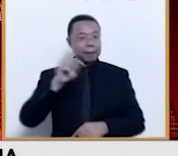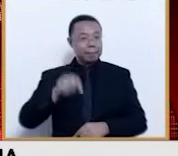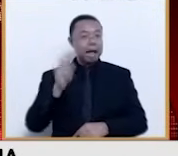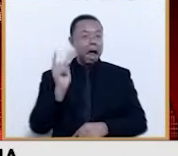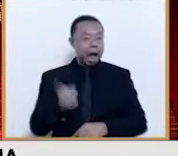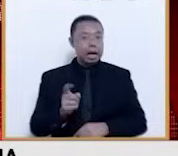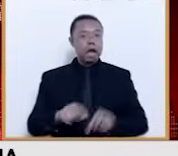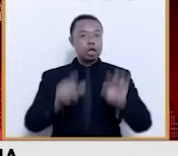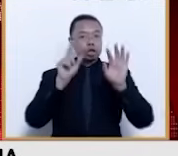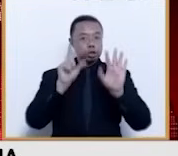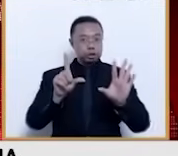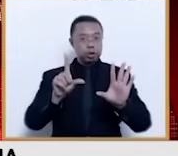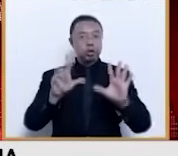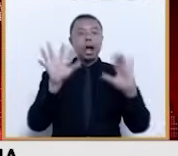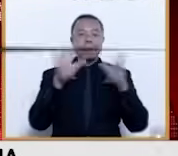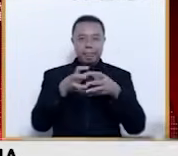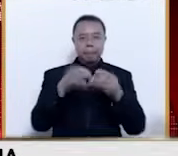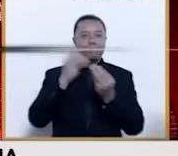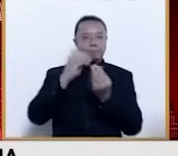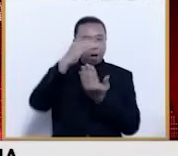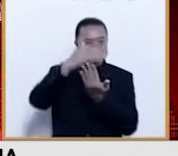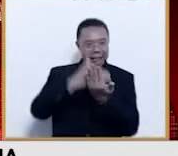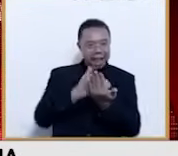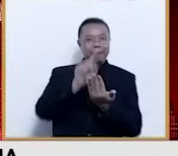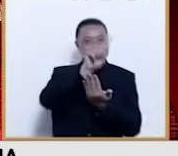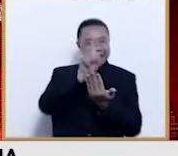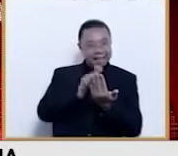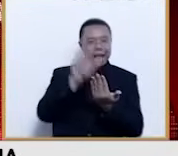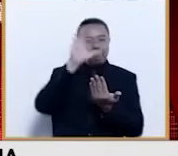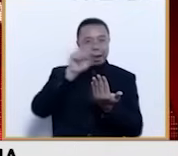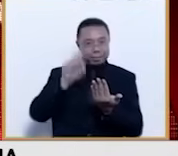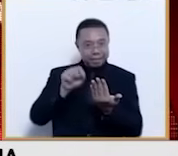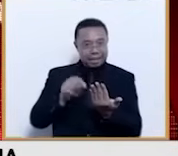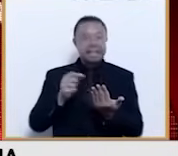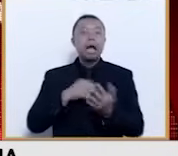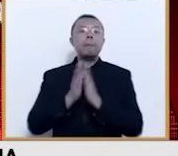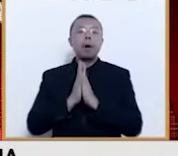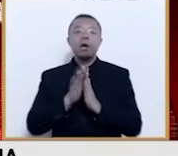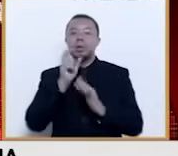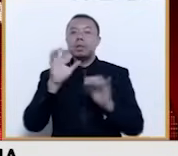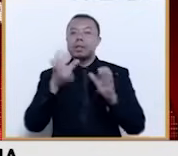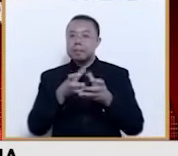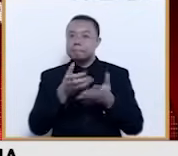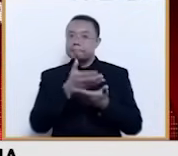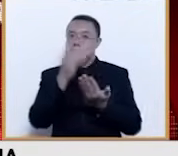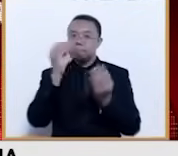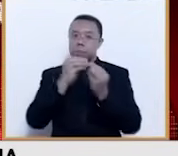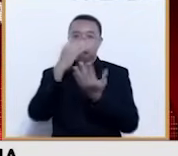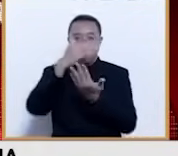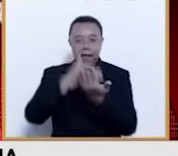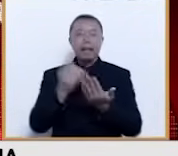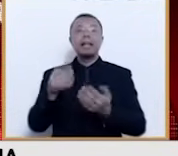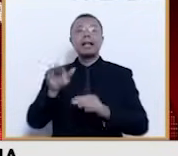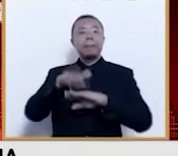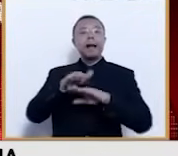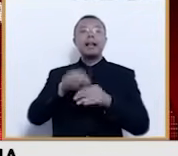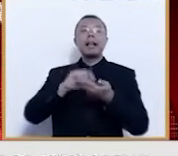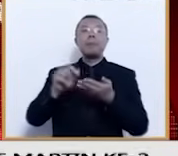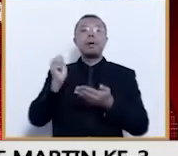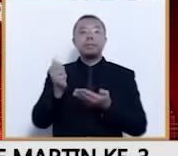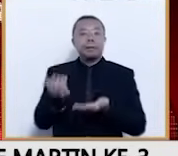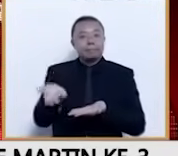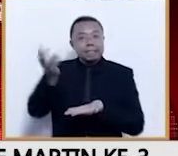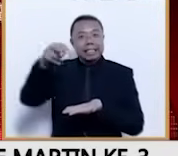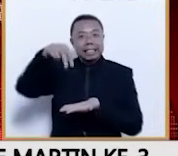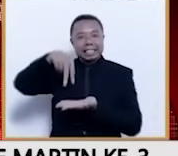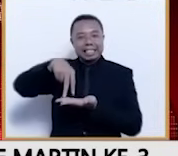ini terdapat 7 panelis bersama kami di sini. Dan kami mohon kepada para panelis yang kami sebutkan namanya untuk